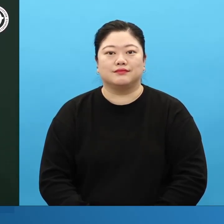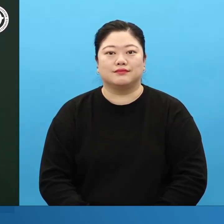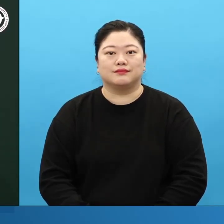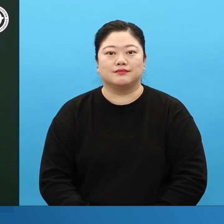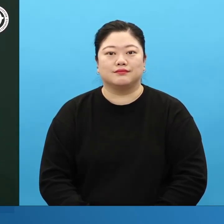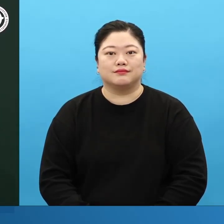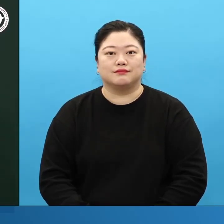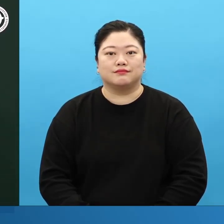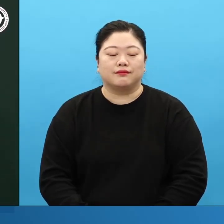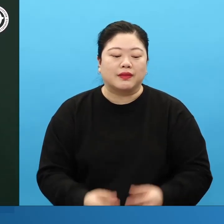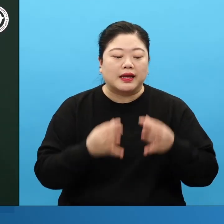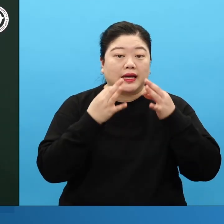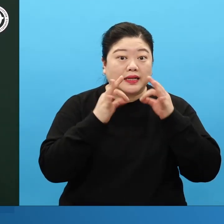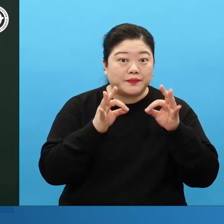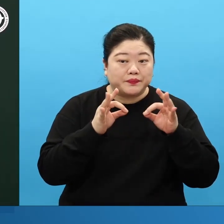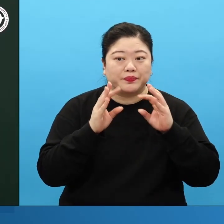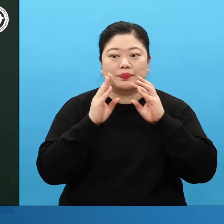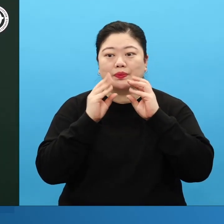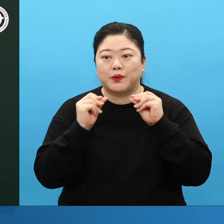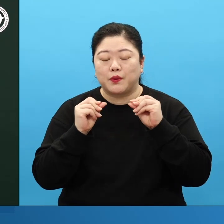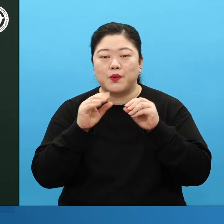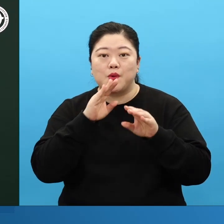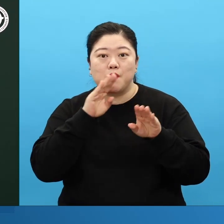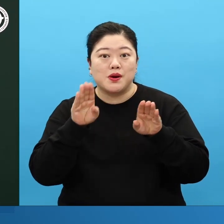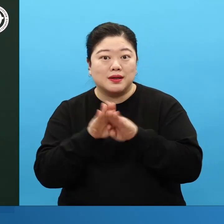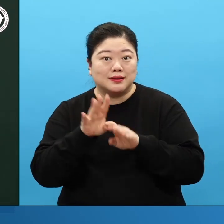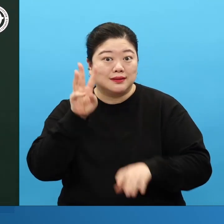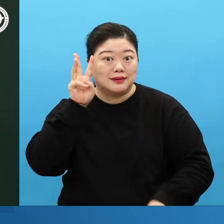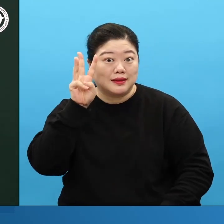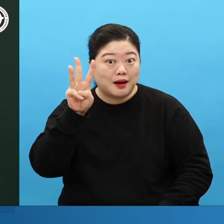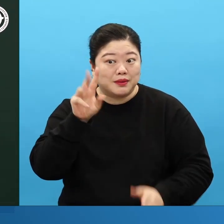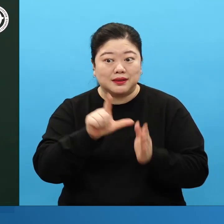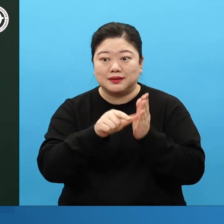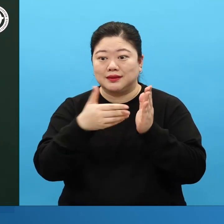금토일 시대 열릴 때 렘넌트들이 제일